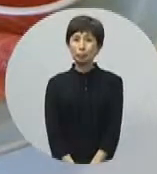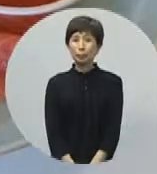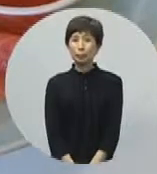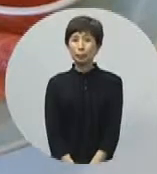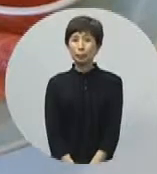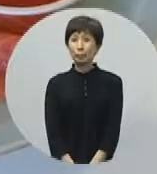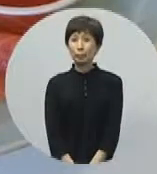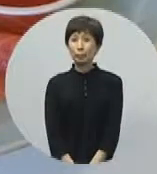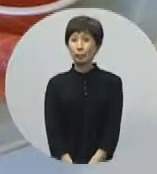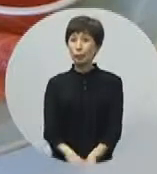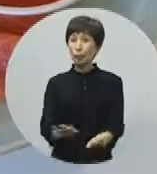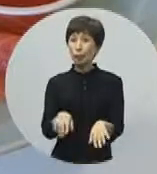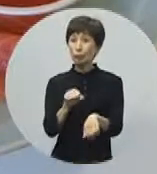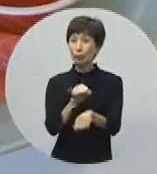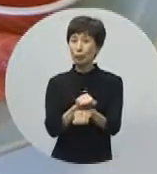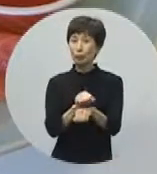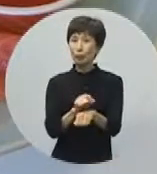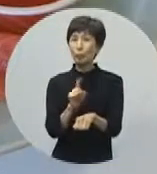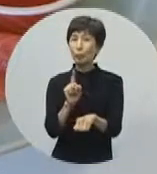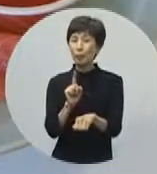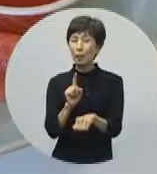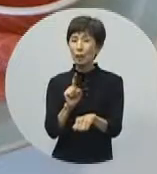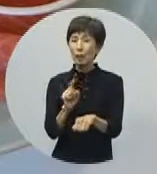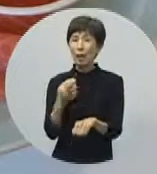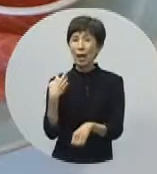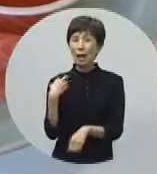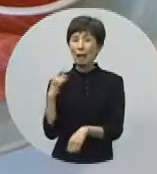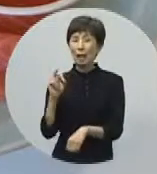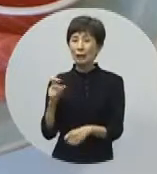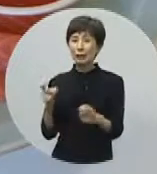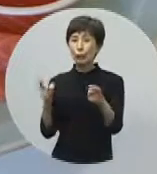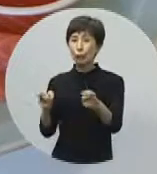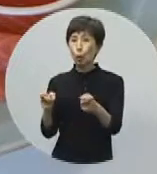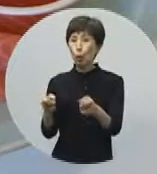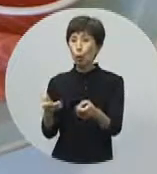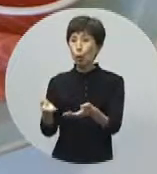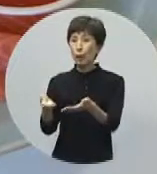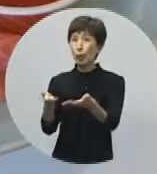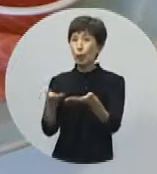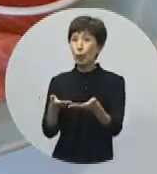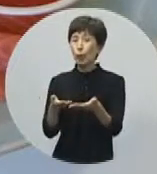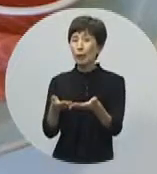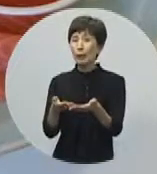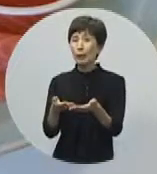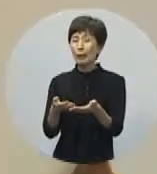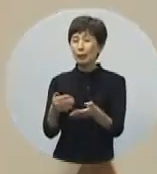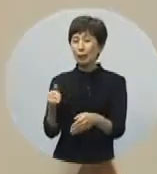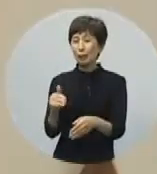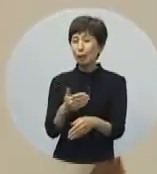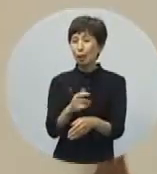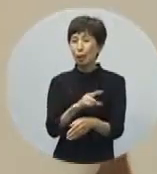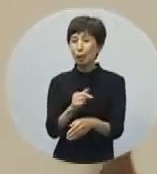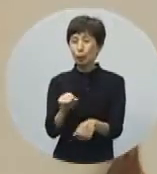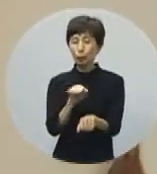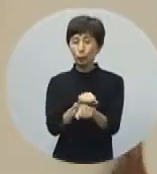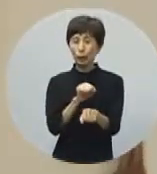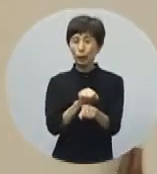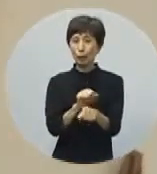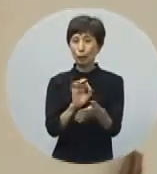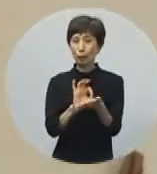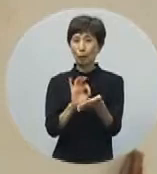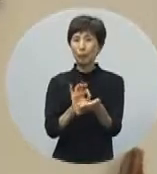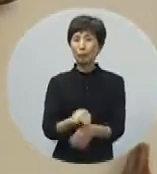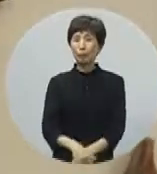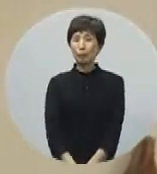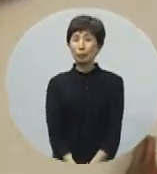今回のネタはこちら、地元片瀬漁港で獲れたアジなど新鮮な食材がずらり。ま